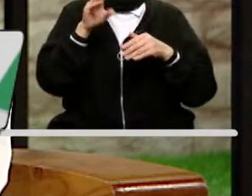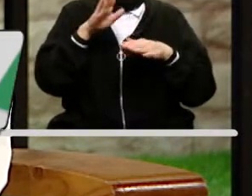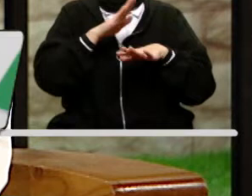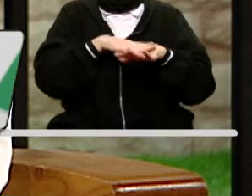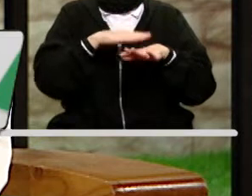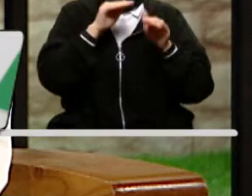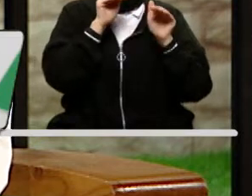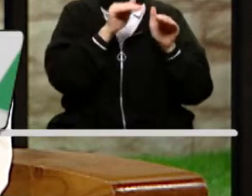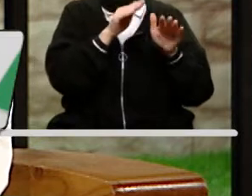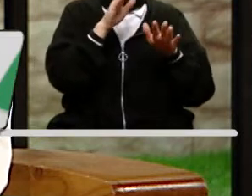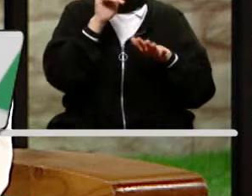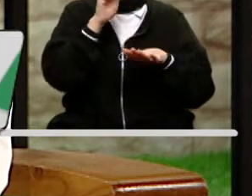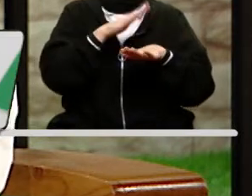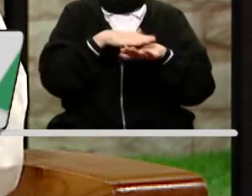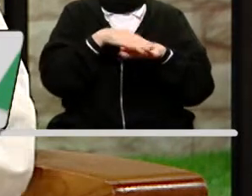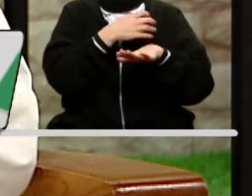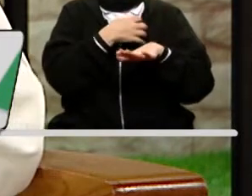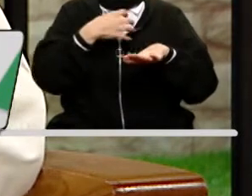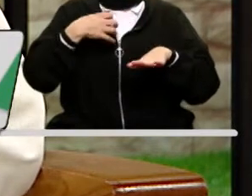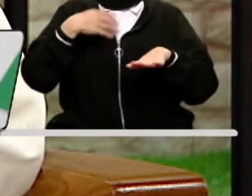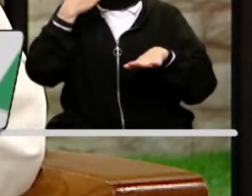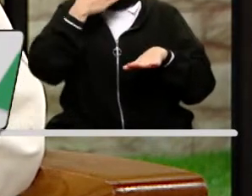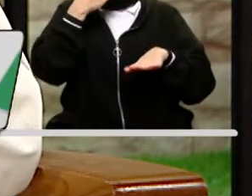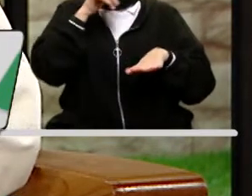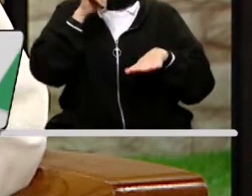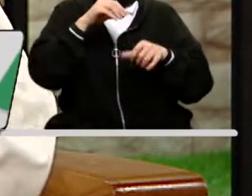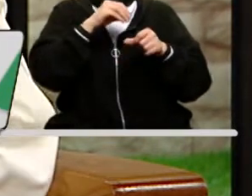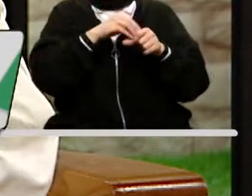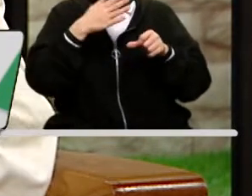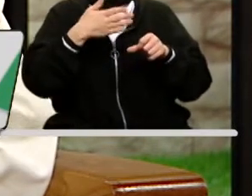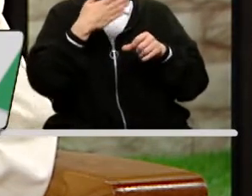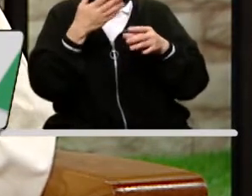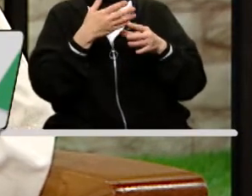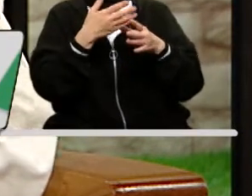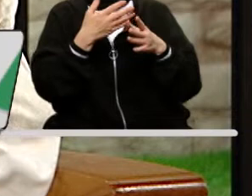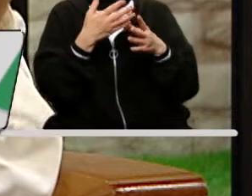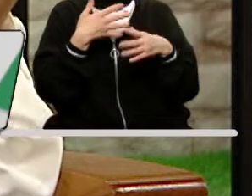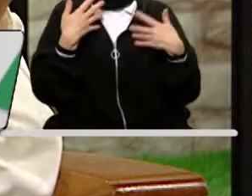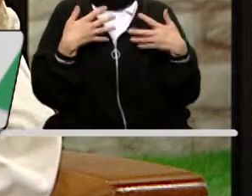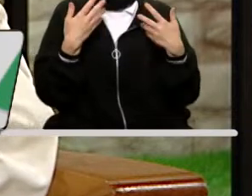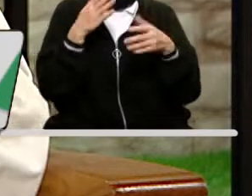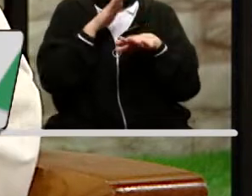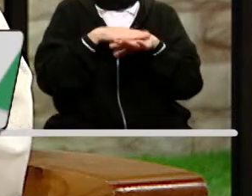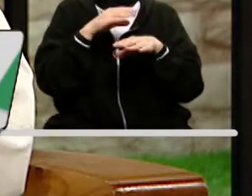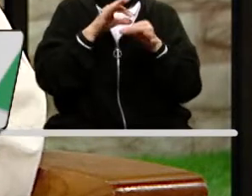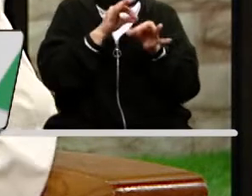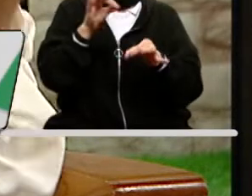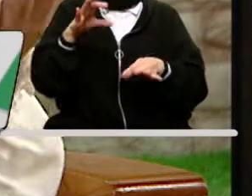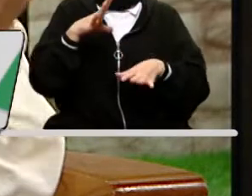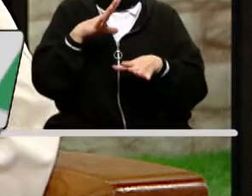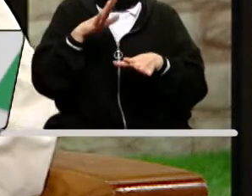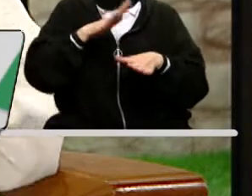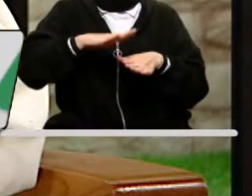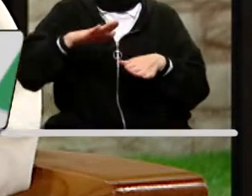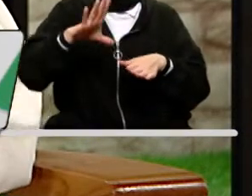şey. Anaokulları bunun için keşfe, öğrenmeye daha açık. Çok daha açık. Sınıf sayıları az, daha bireysel, iki